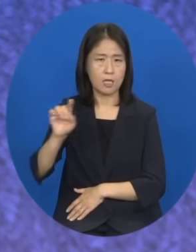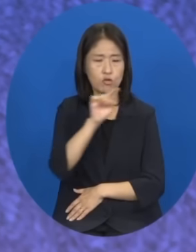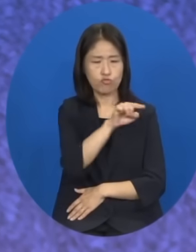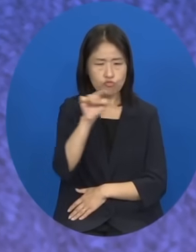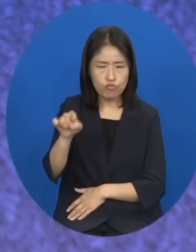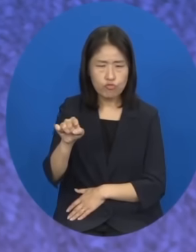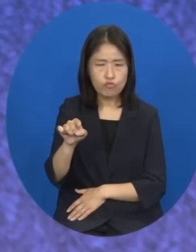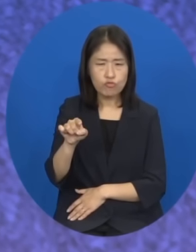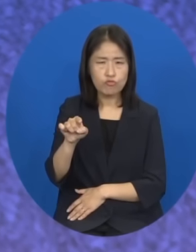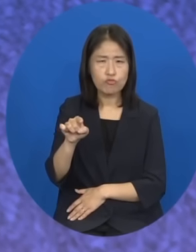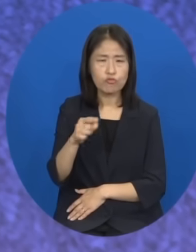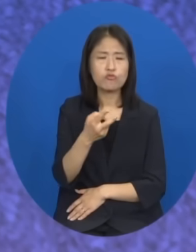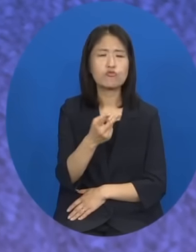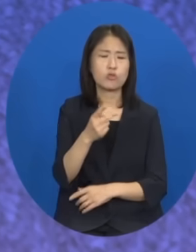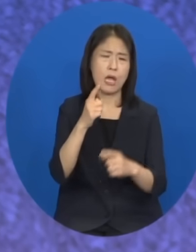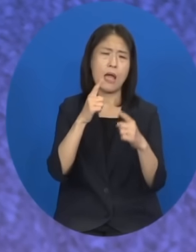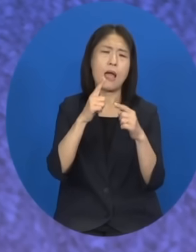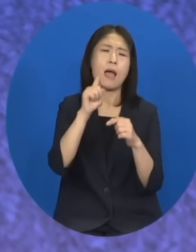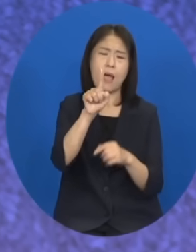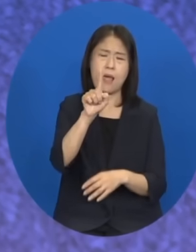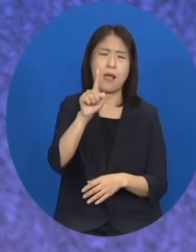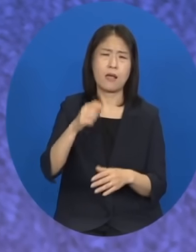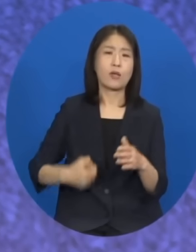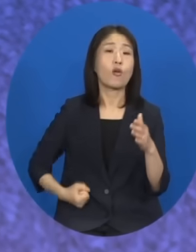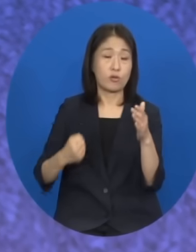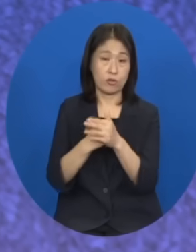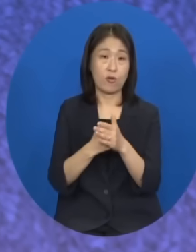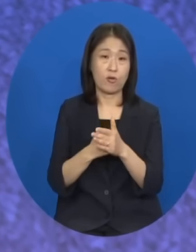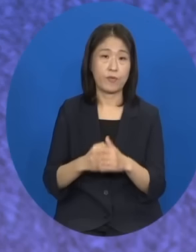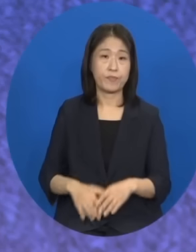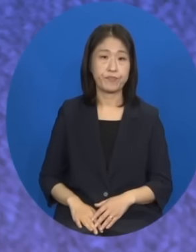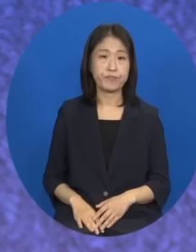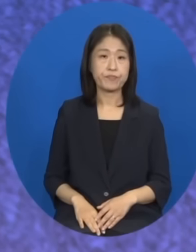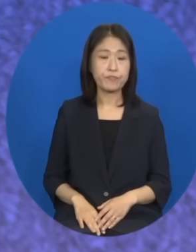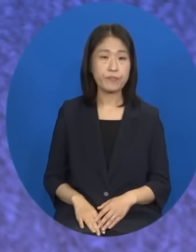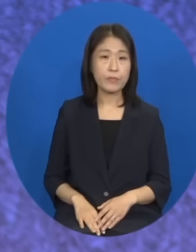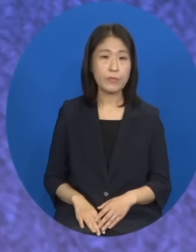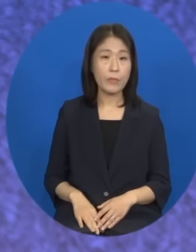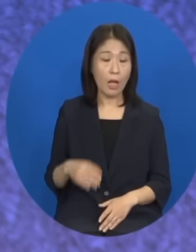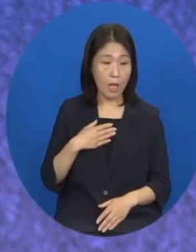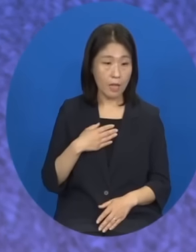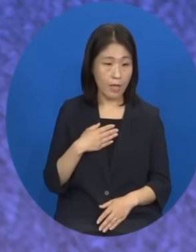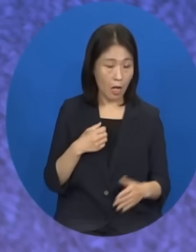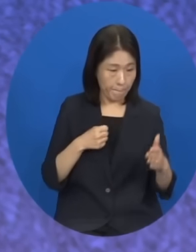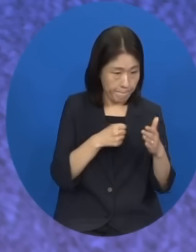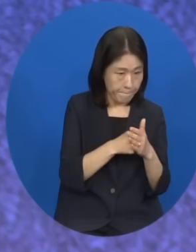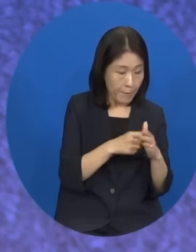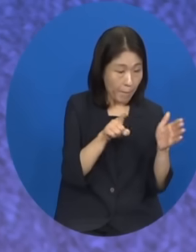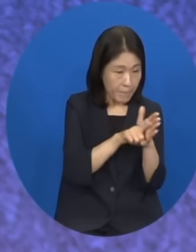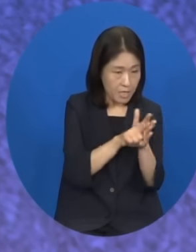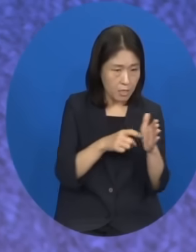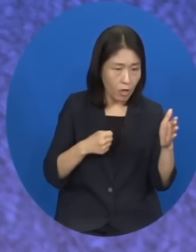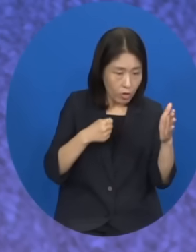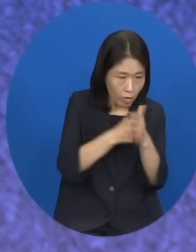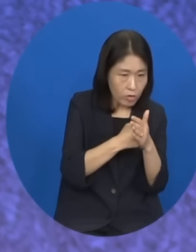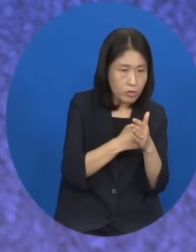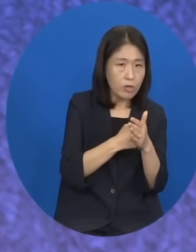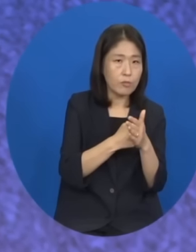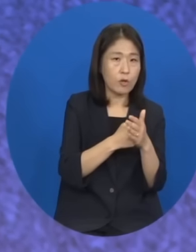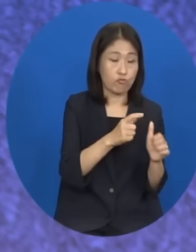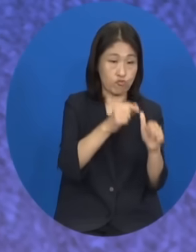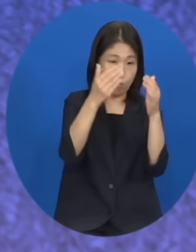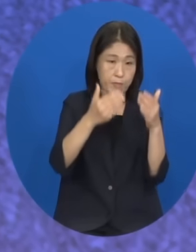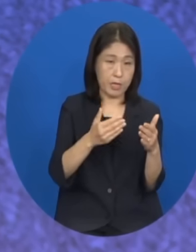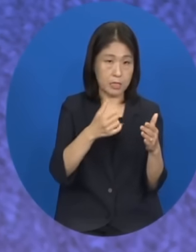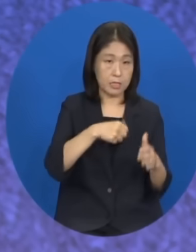믿으면 나는 이제 성경에 기록된 그대로 구원받은 하나님의 자녀의 삶을 살게 되는 거고